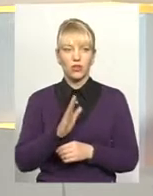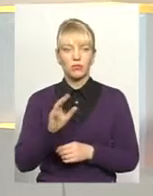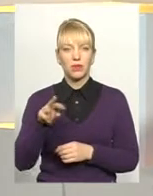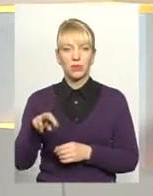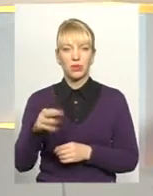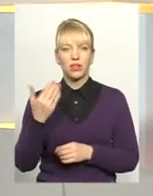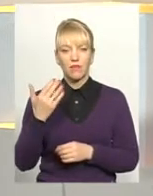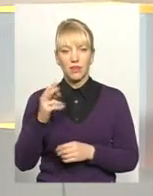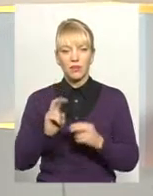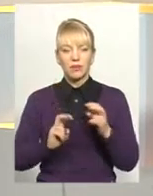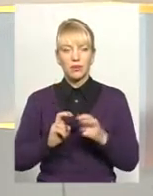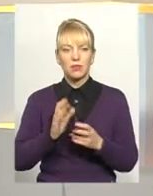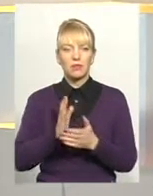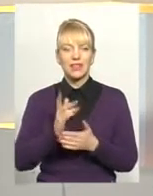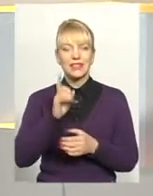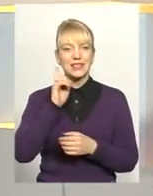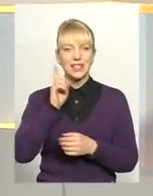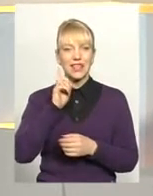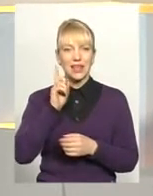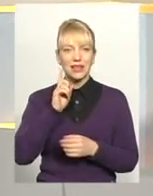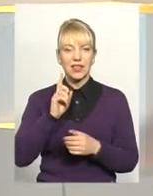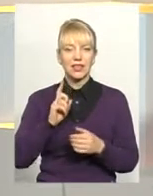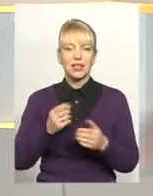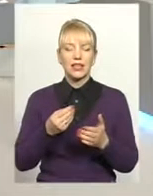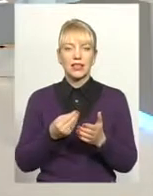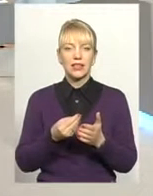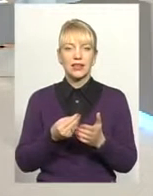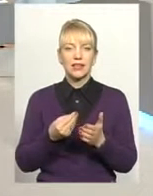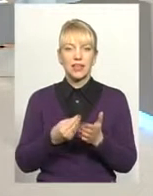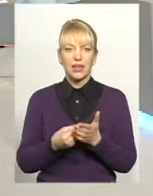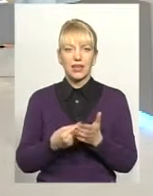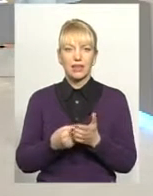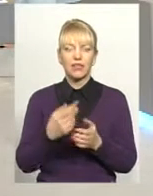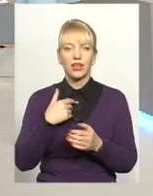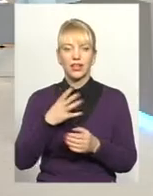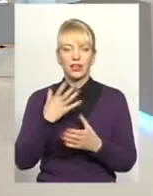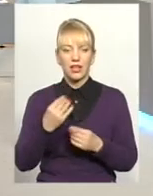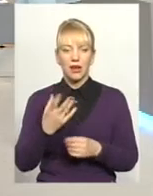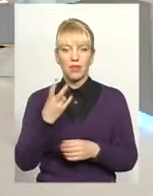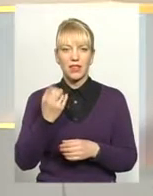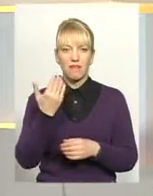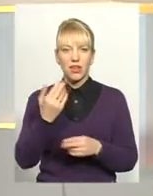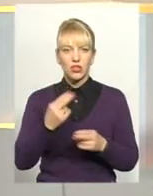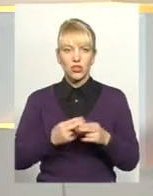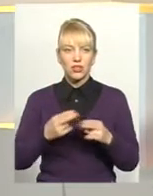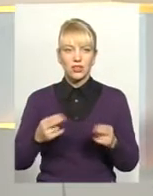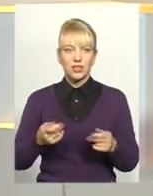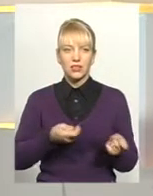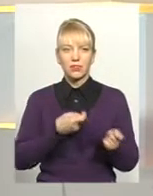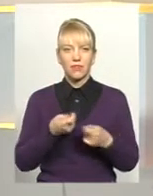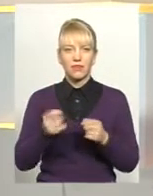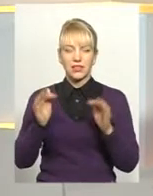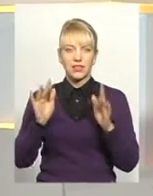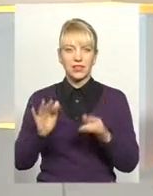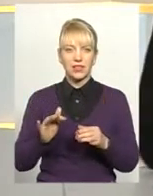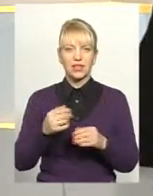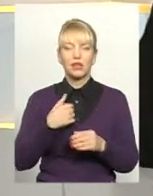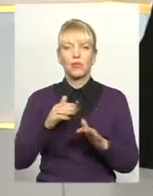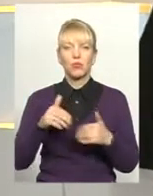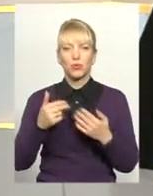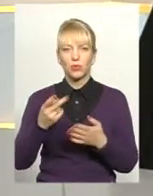якраз має зелений тариф на виробництво електроенергії. Ми днями на вашу станцію привезли трохи снігу. Пропоную і